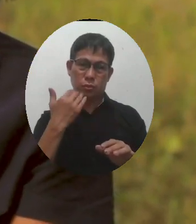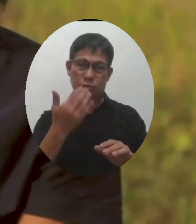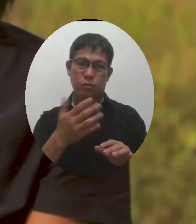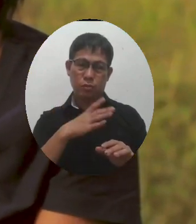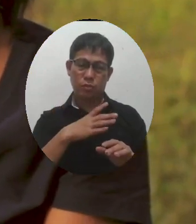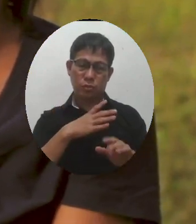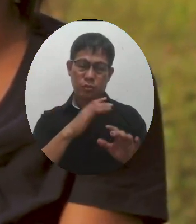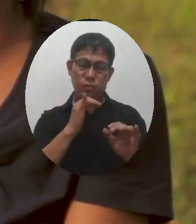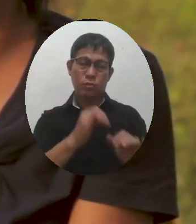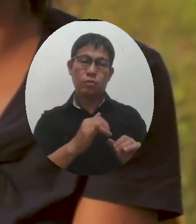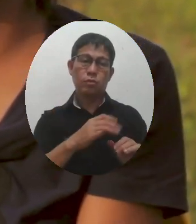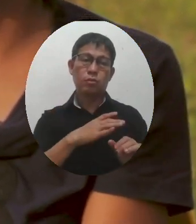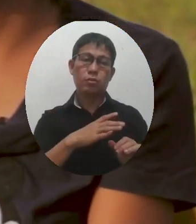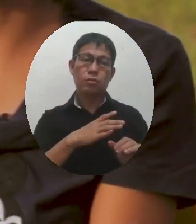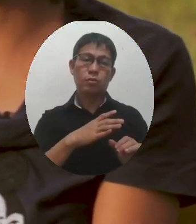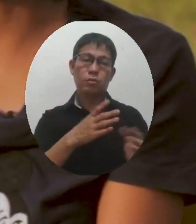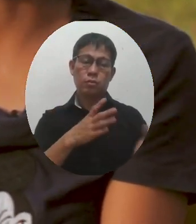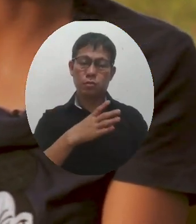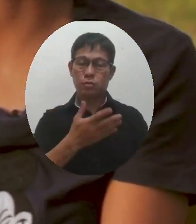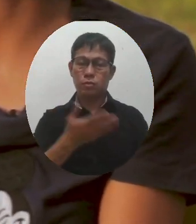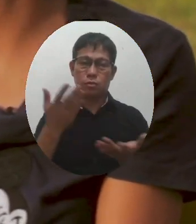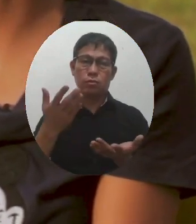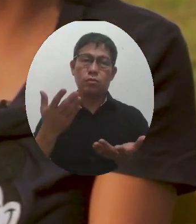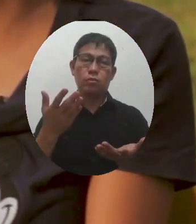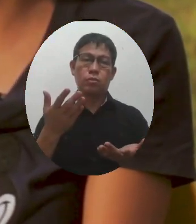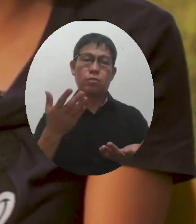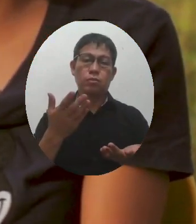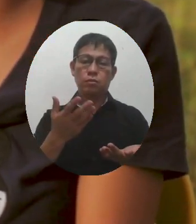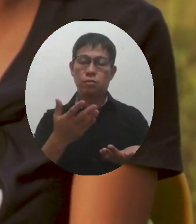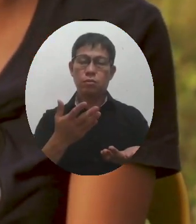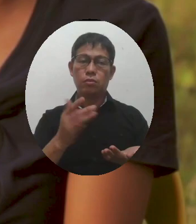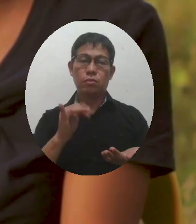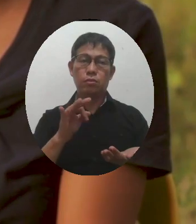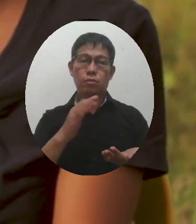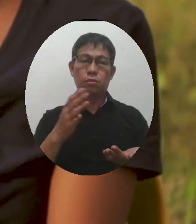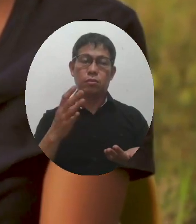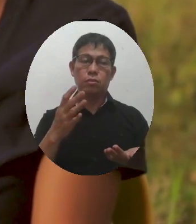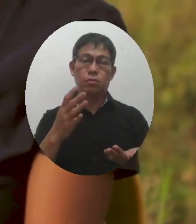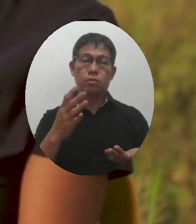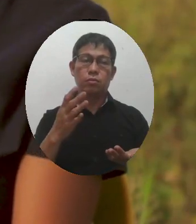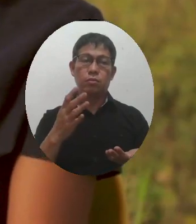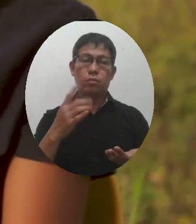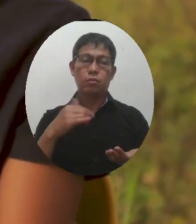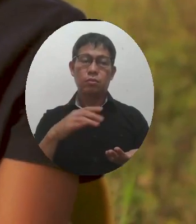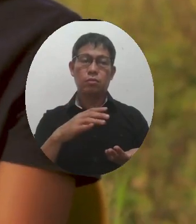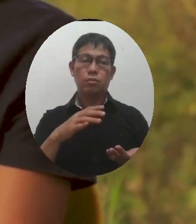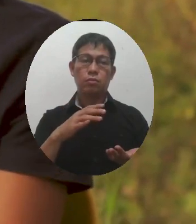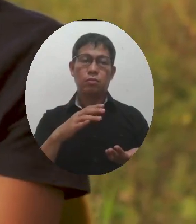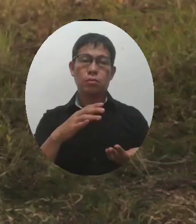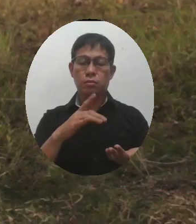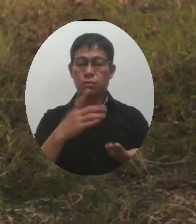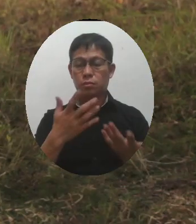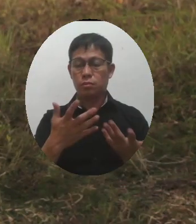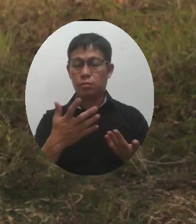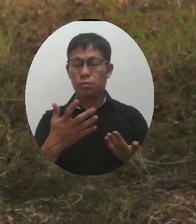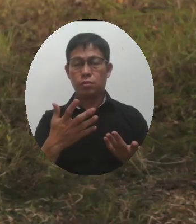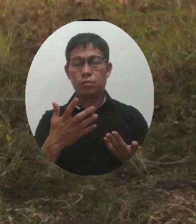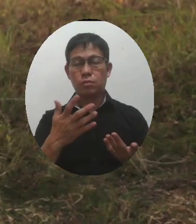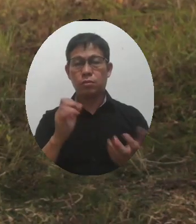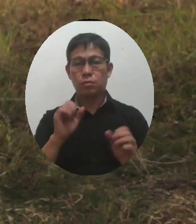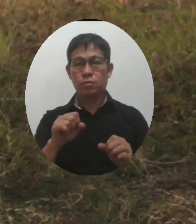Ibigay mo na siya kay Lord ng buo. Kasi kung hindi siya para sa atin, wala tayong magagawa. So